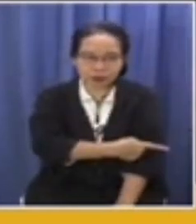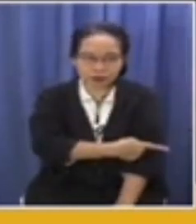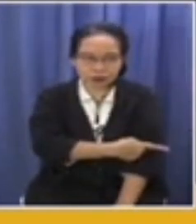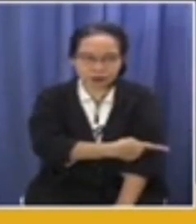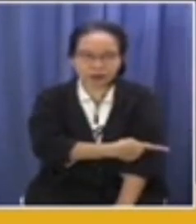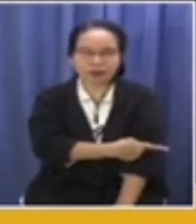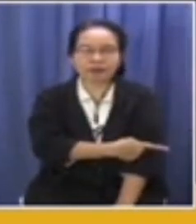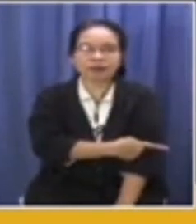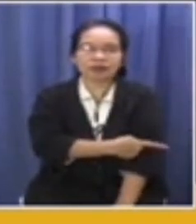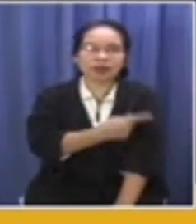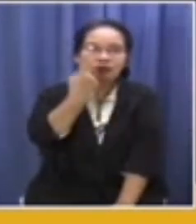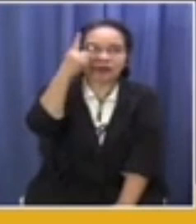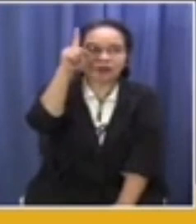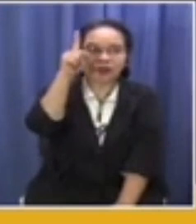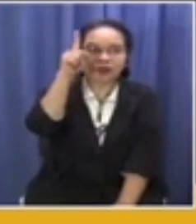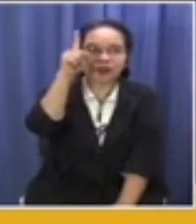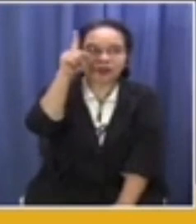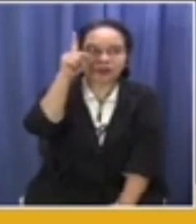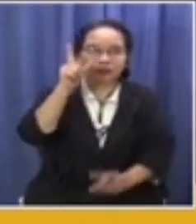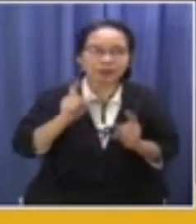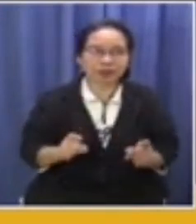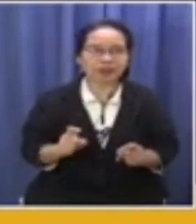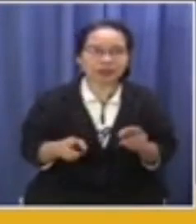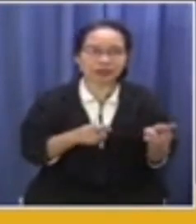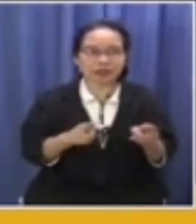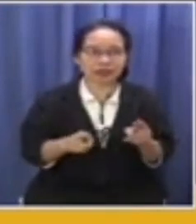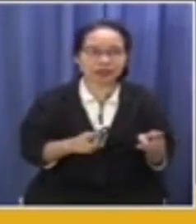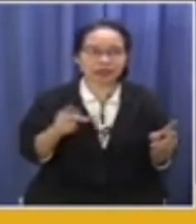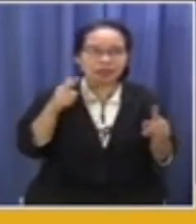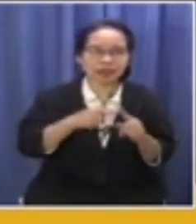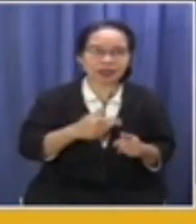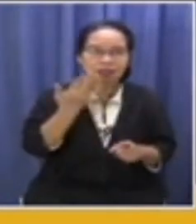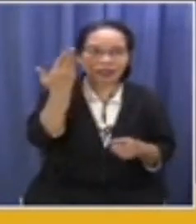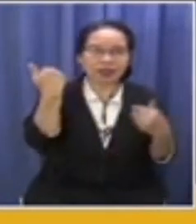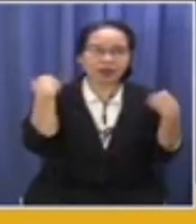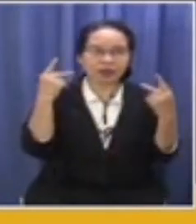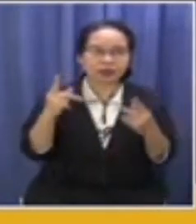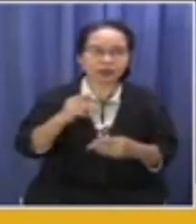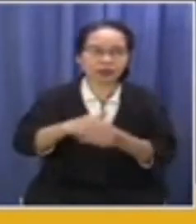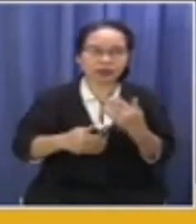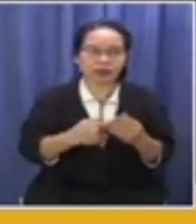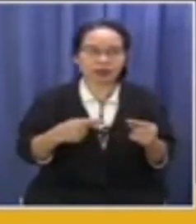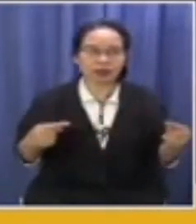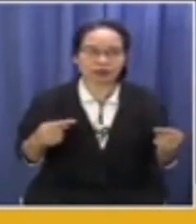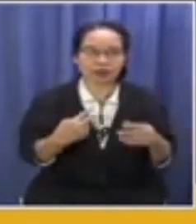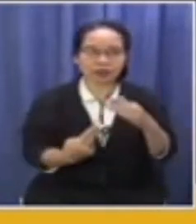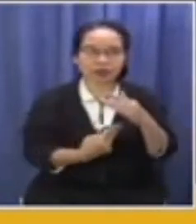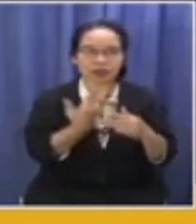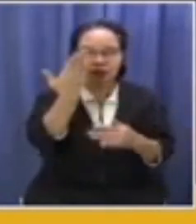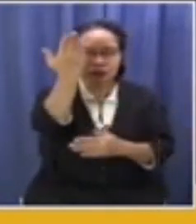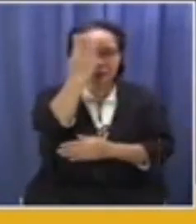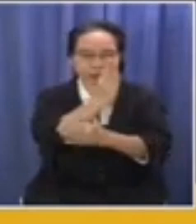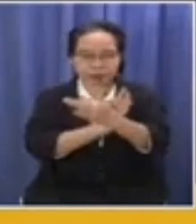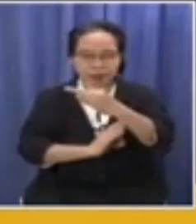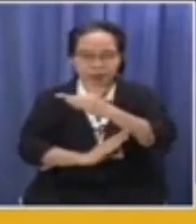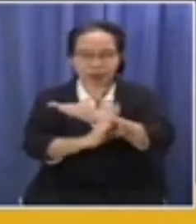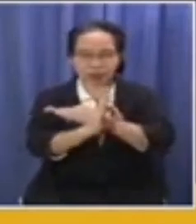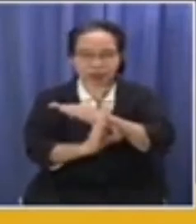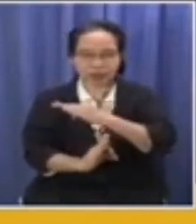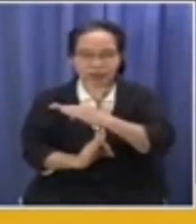kapangyarihan sapagkat kinakailangang siya'y maghari hanggang mailagay niya sa ilalim ng kanyang mga